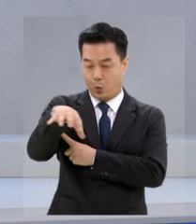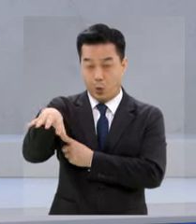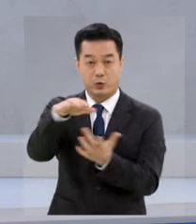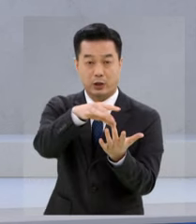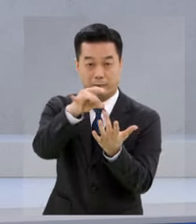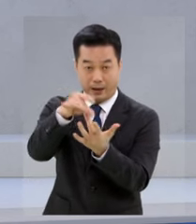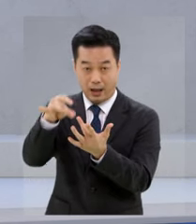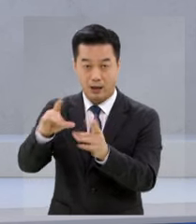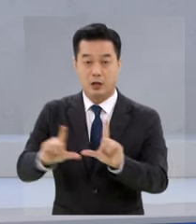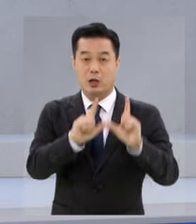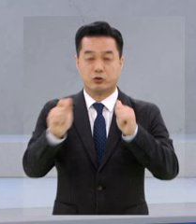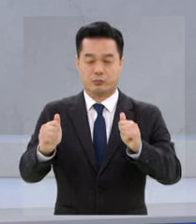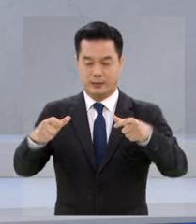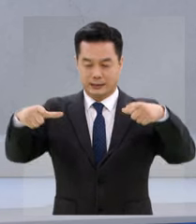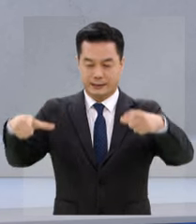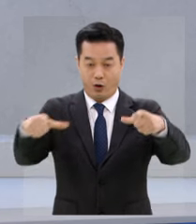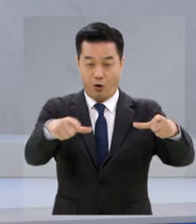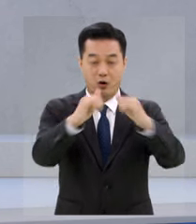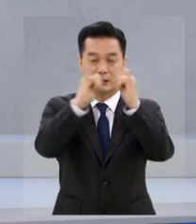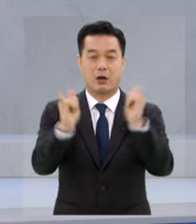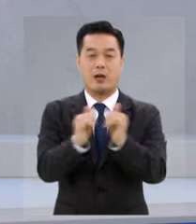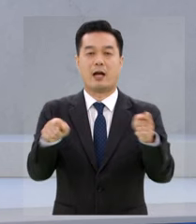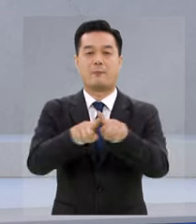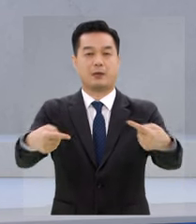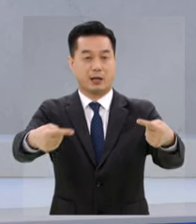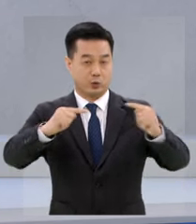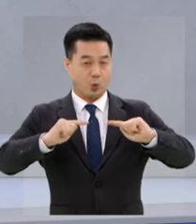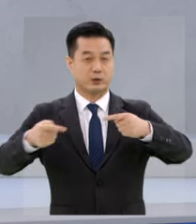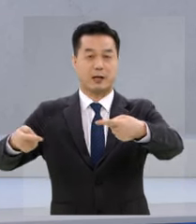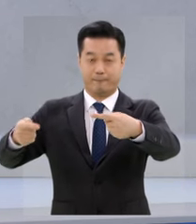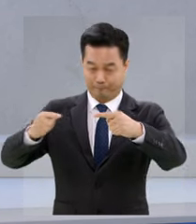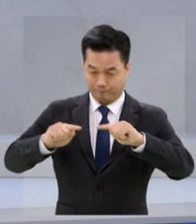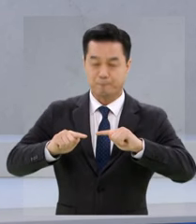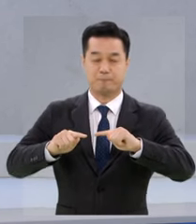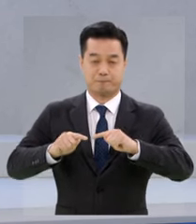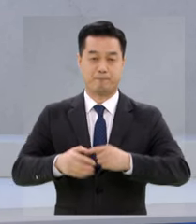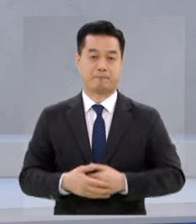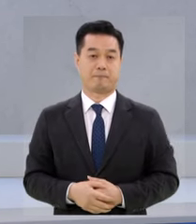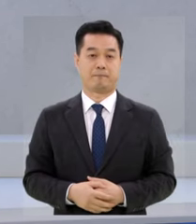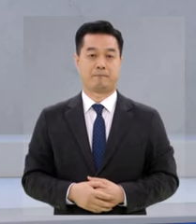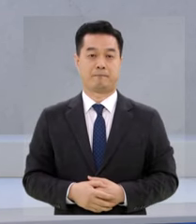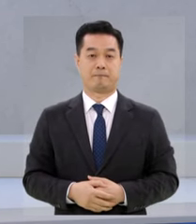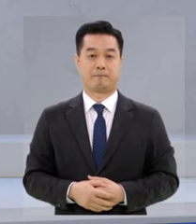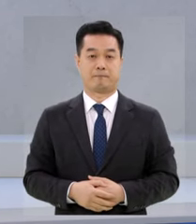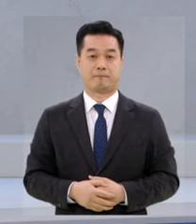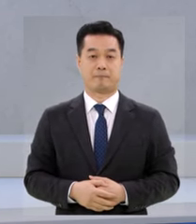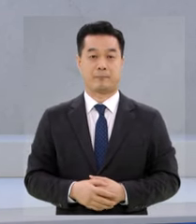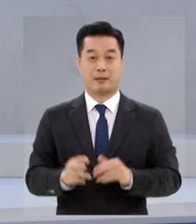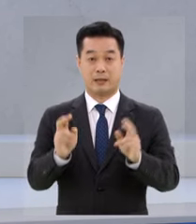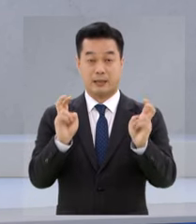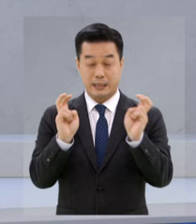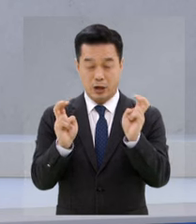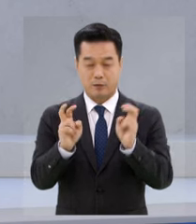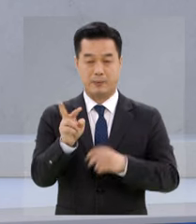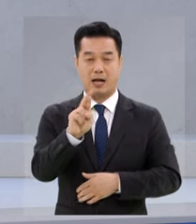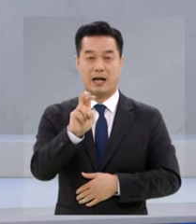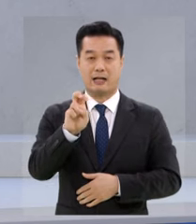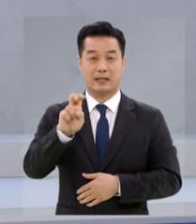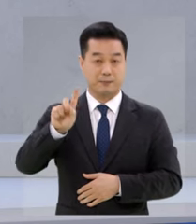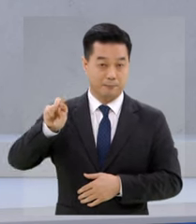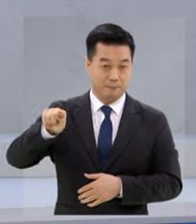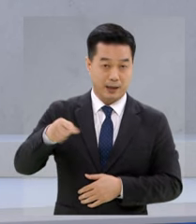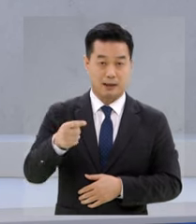주민과 지역 사회가 적극 동참할 수 있게 하겠습니다 기업 아리백 달성을 위해 필요한 재생